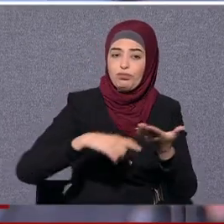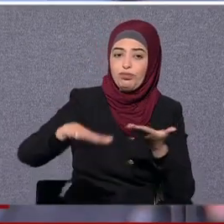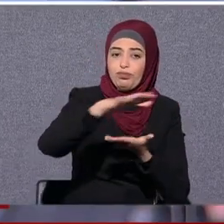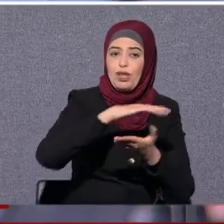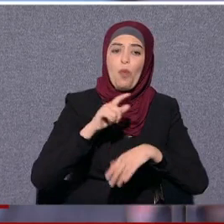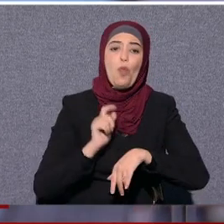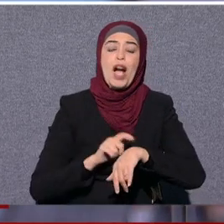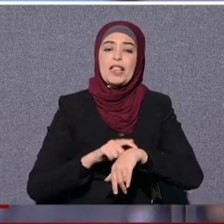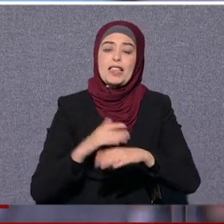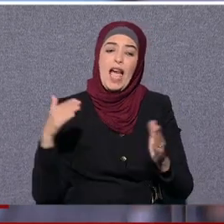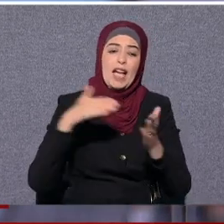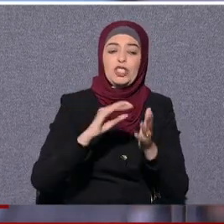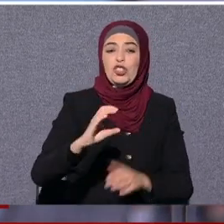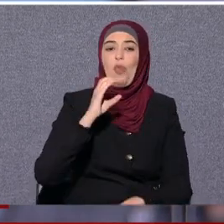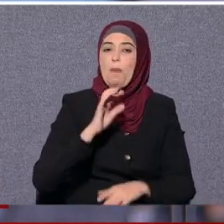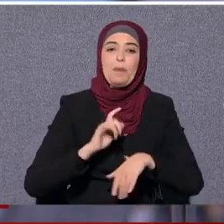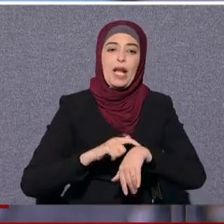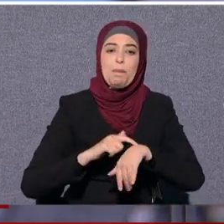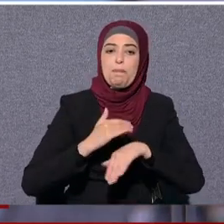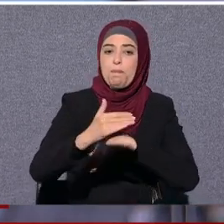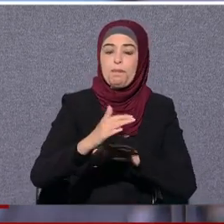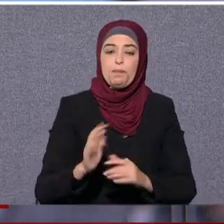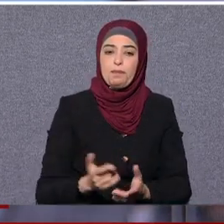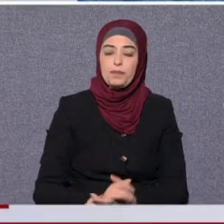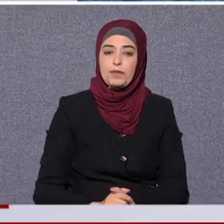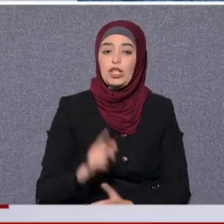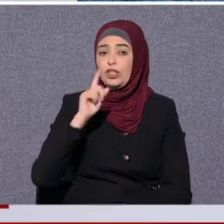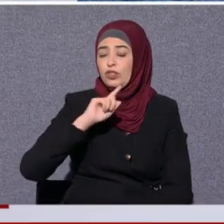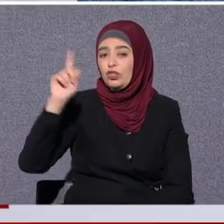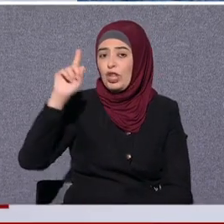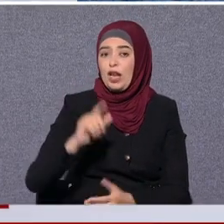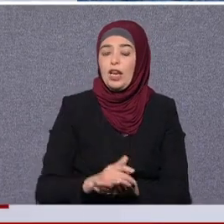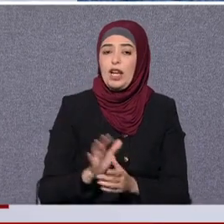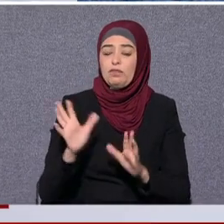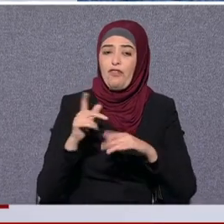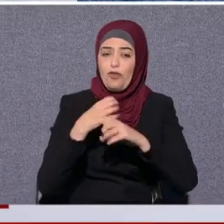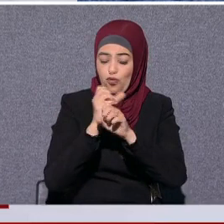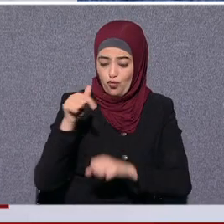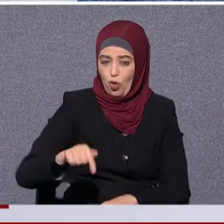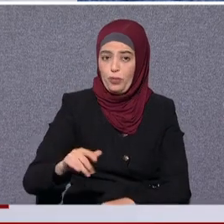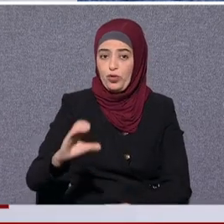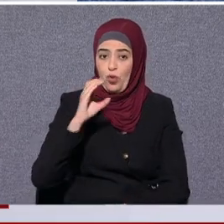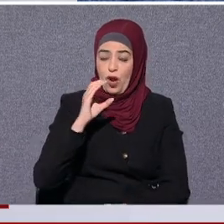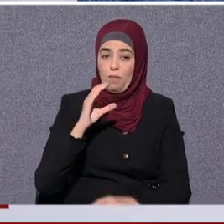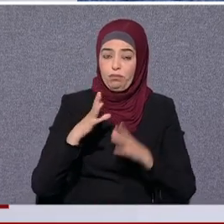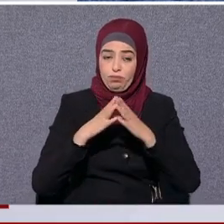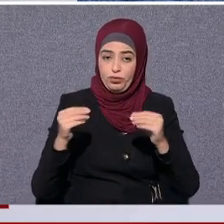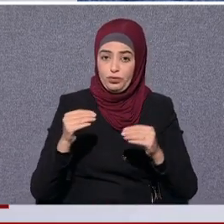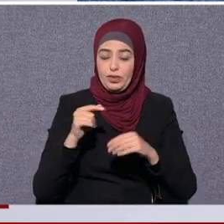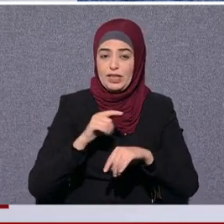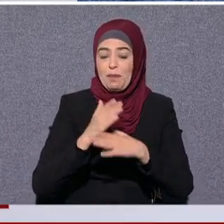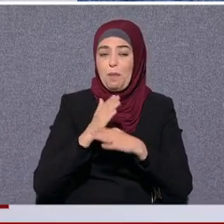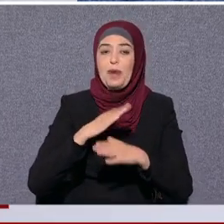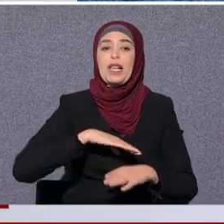من وقت حتى تظهر نتائجها؟ إن شاء الله يعني في عينات اليوم سوف نرسلها، لأنه ما كان عندنا